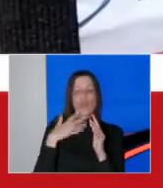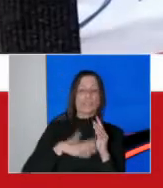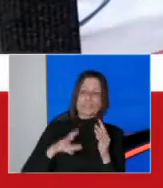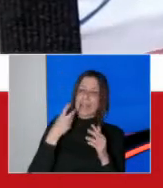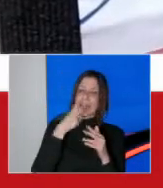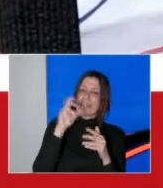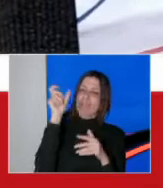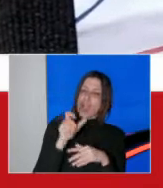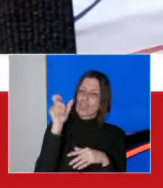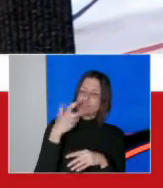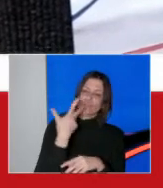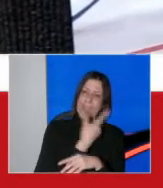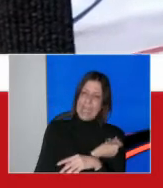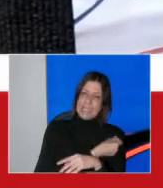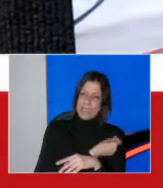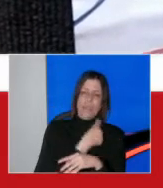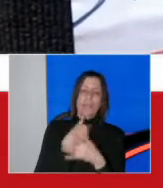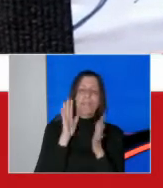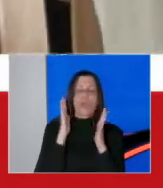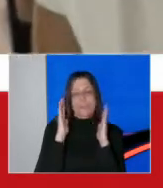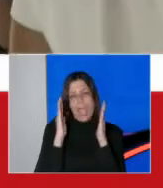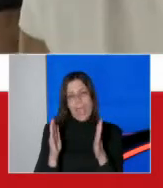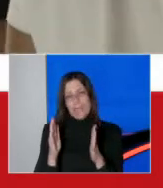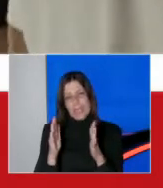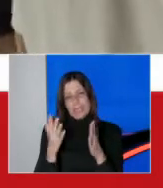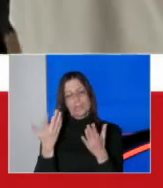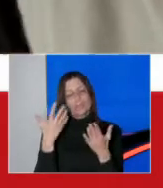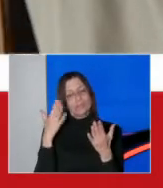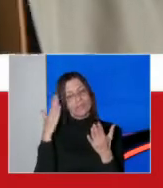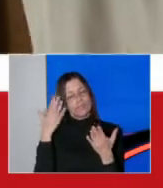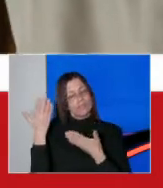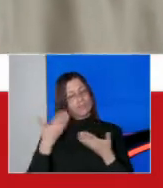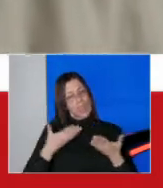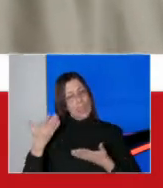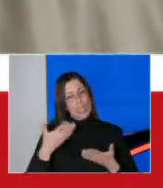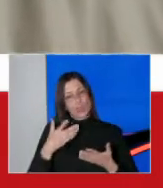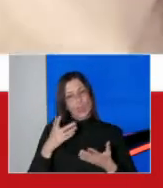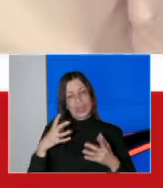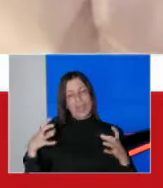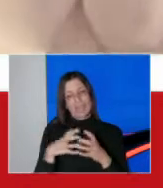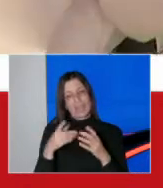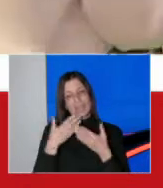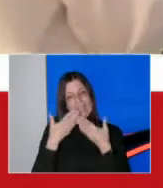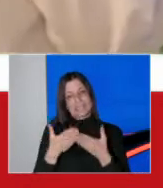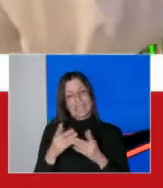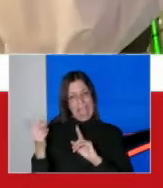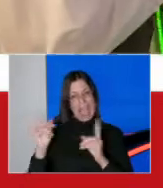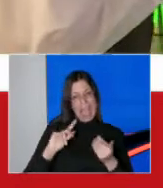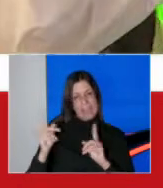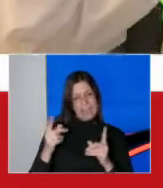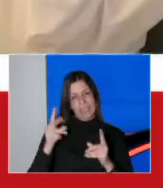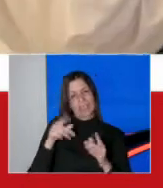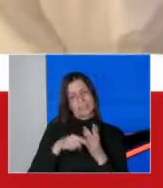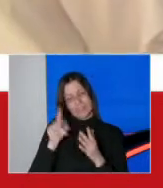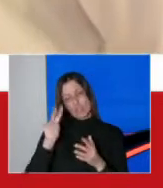לצעדף אנשים שהתחסנו, ואני מאוד מאמין בסולידריות החברתית ובעזרה הדדית. ולכן גם לזה יש